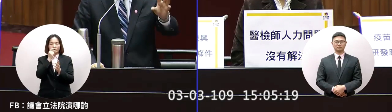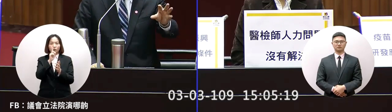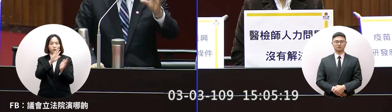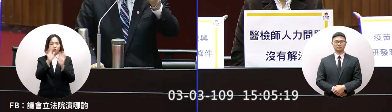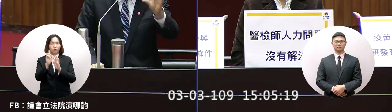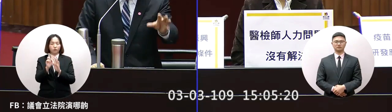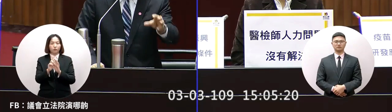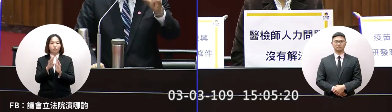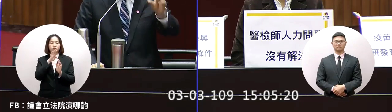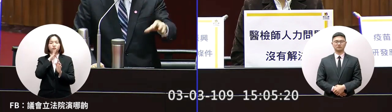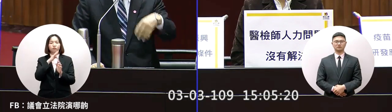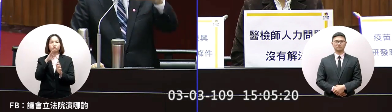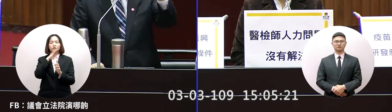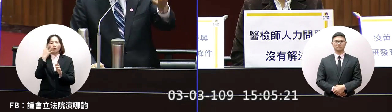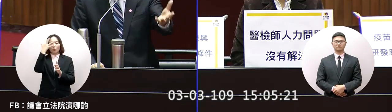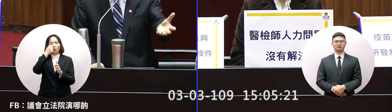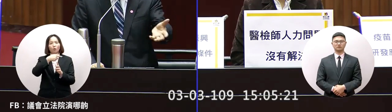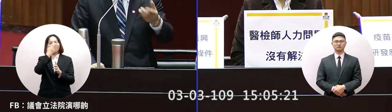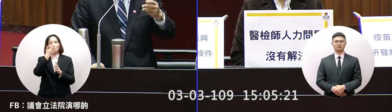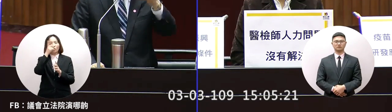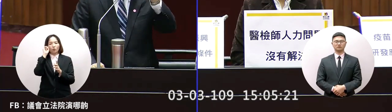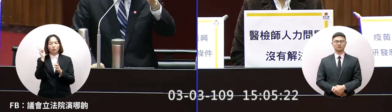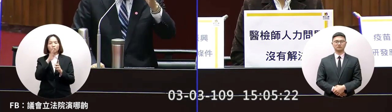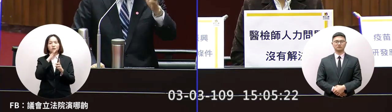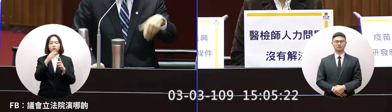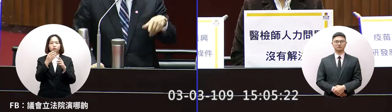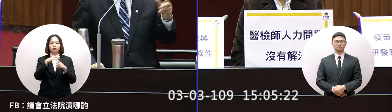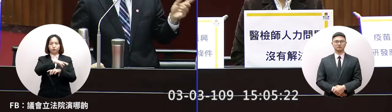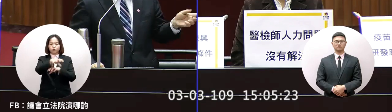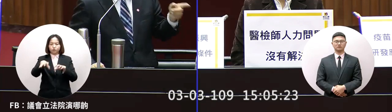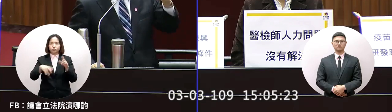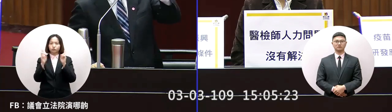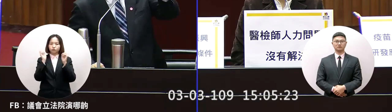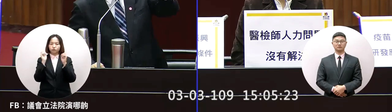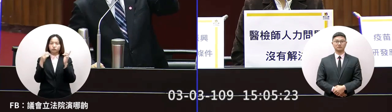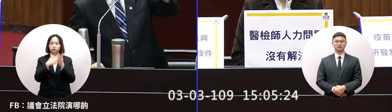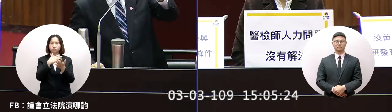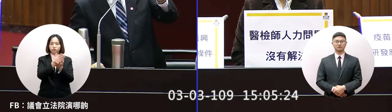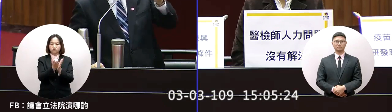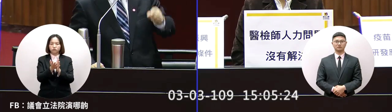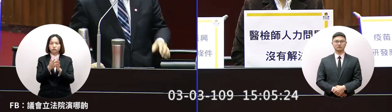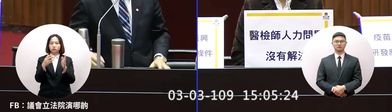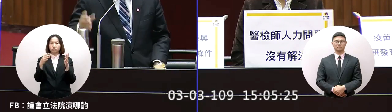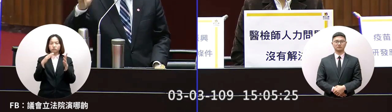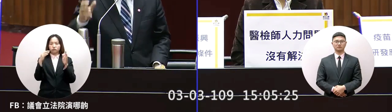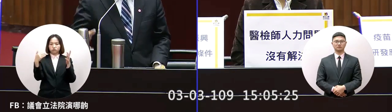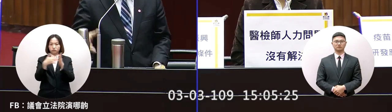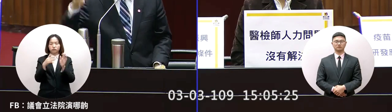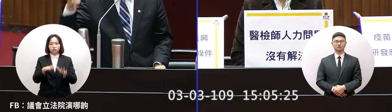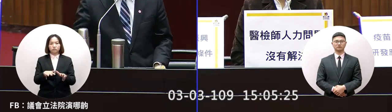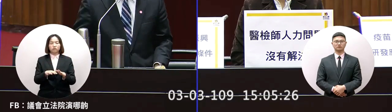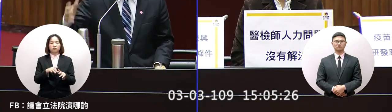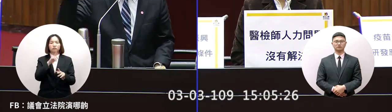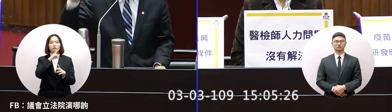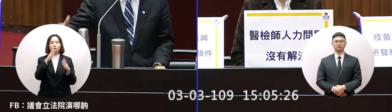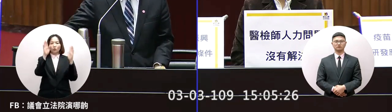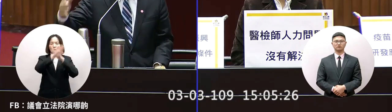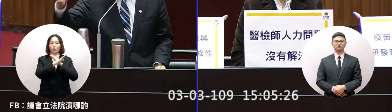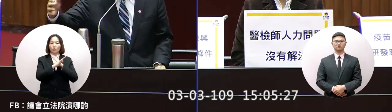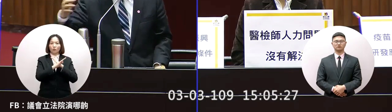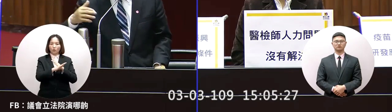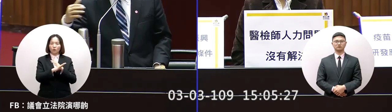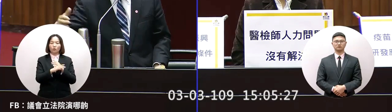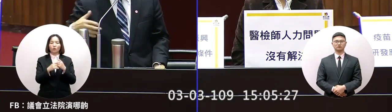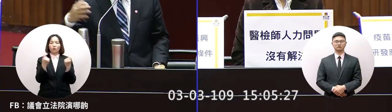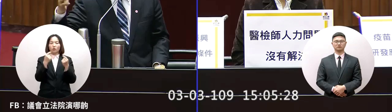的银发旅游、生态旅游种种，一直到现在 所举的例子，有关夜市建、